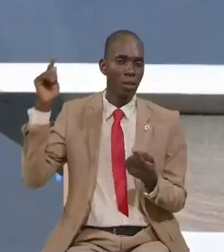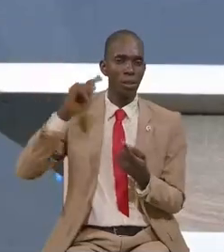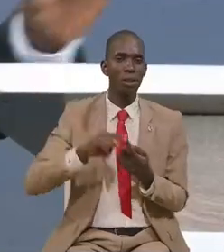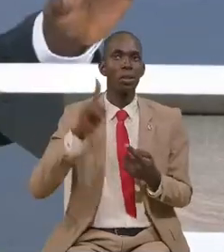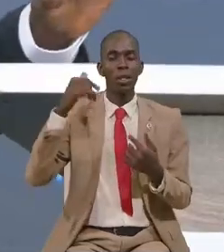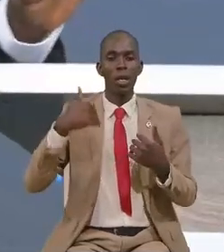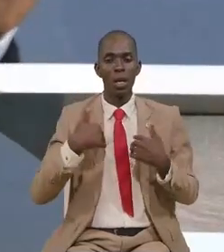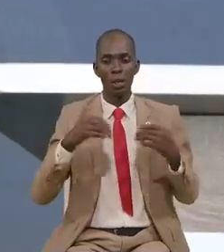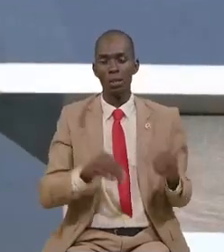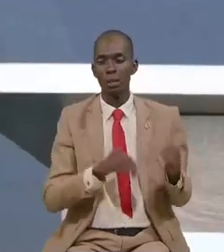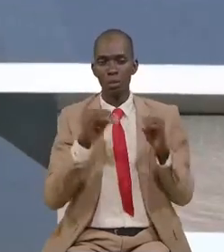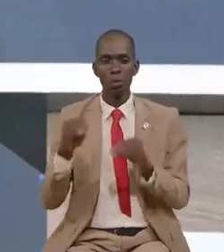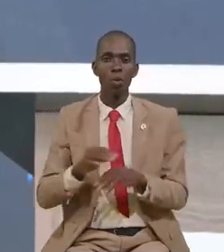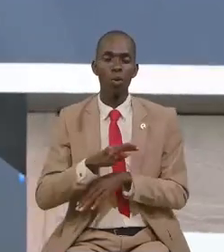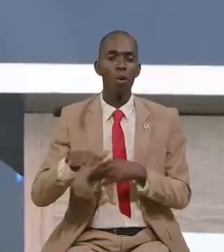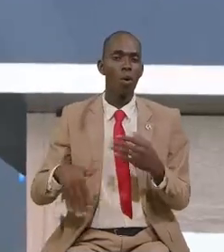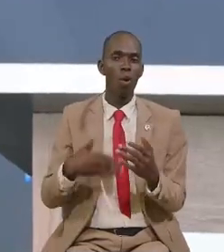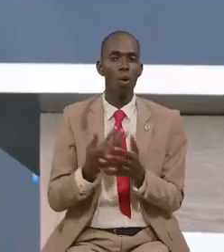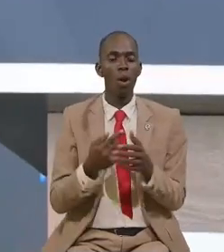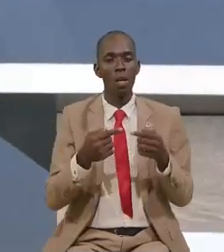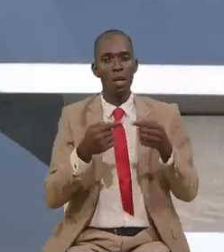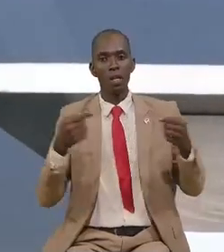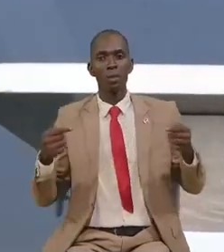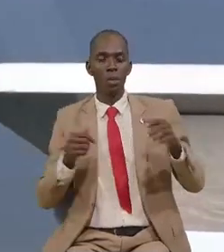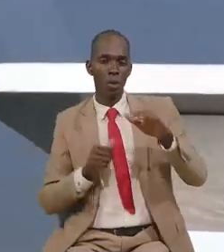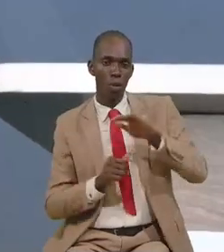jusqu'à ce qu'il aime tous les ennemis